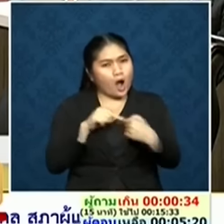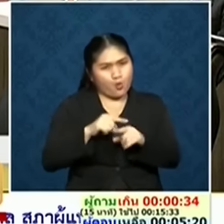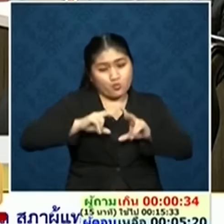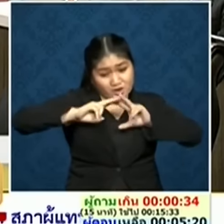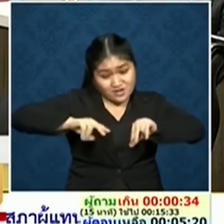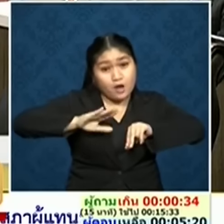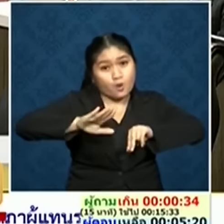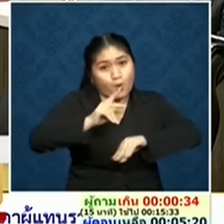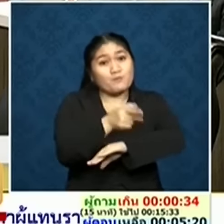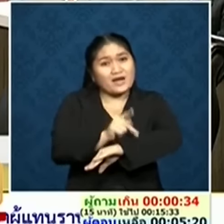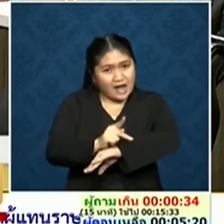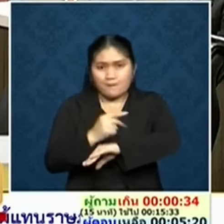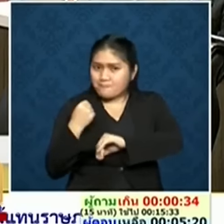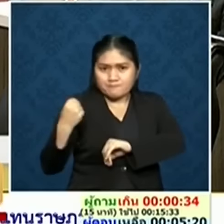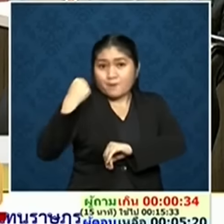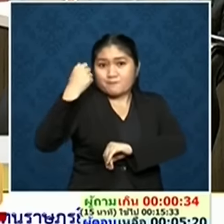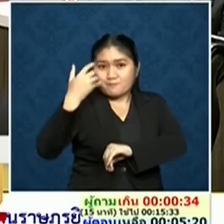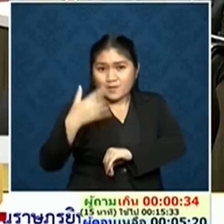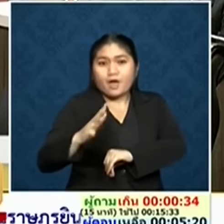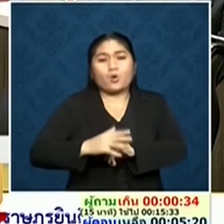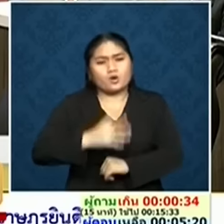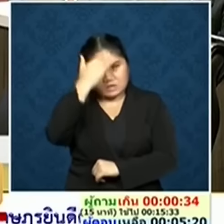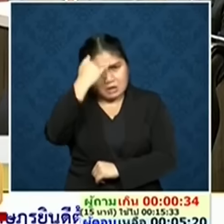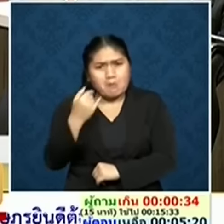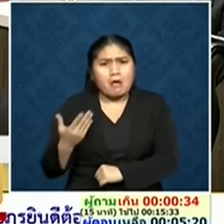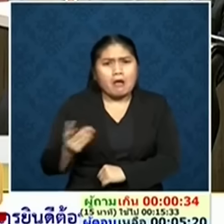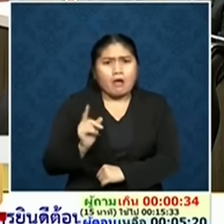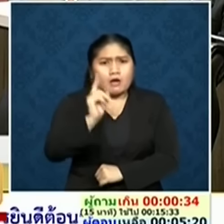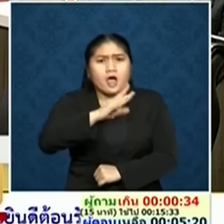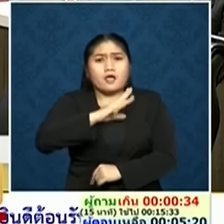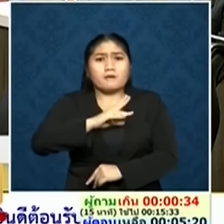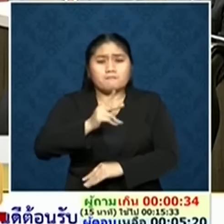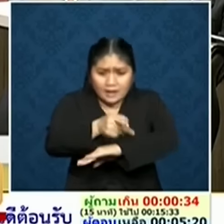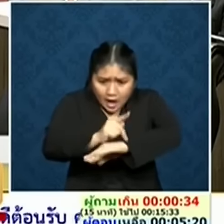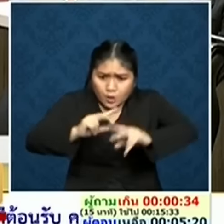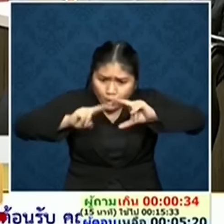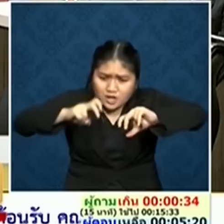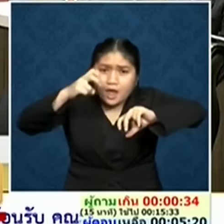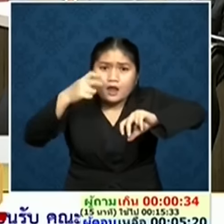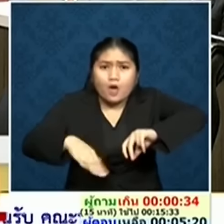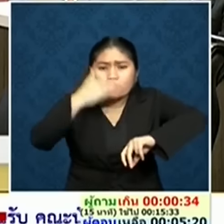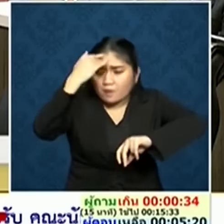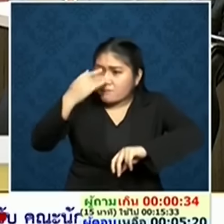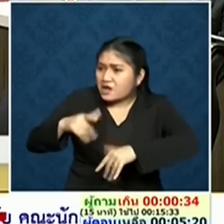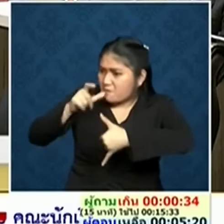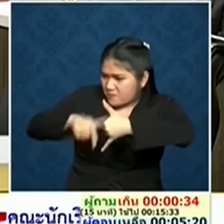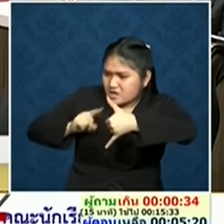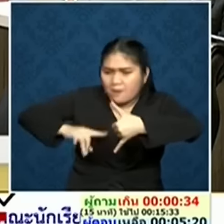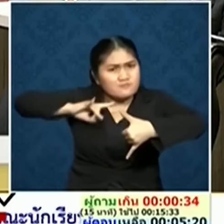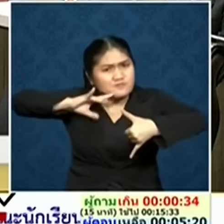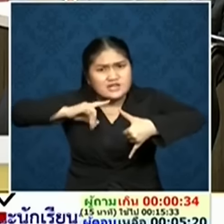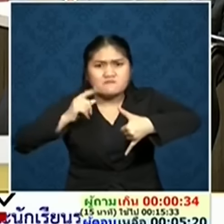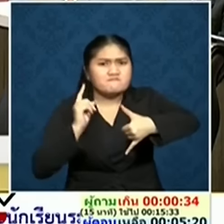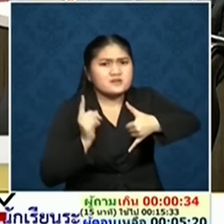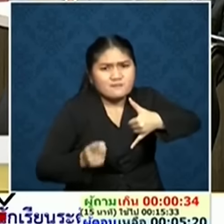ประธานเนี่ยถือเป็นเด็ดขาดครับในเมื่อท่านประธานก็วินิจฉัยแล้วแต่ก็ยังมีพฤติกรรมดื้อดึงนะครับ